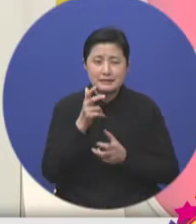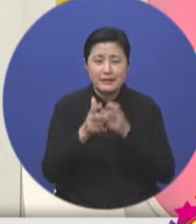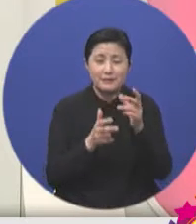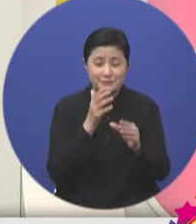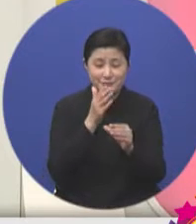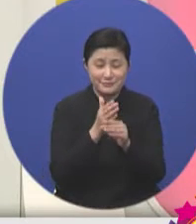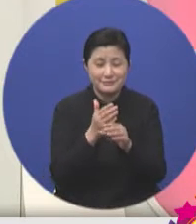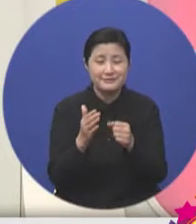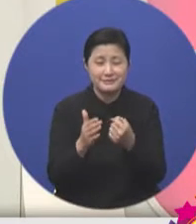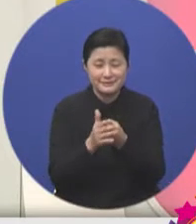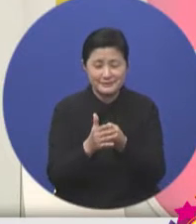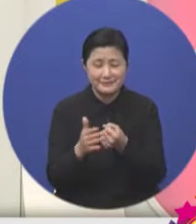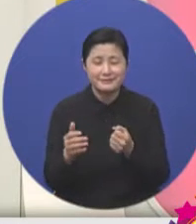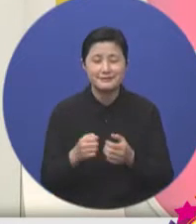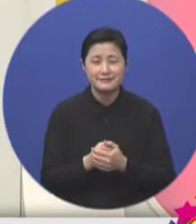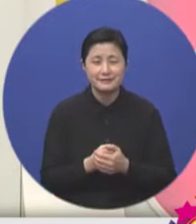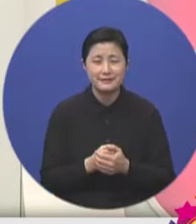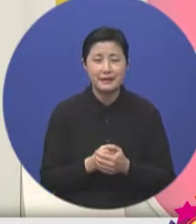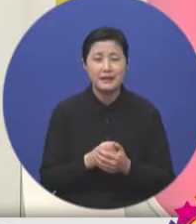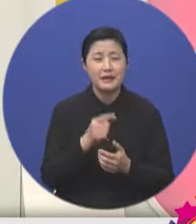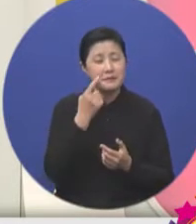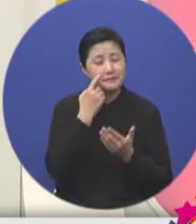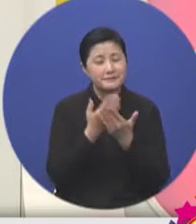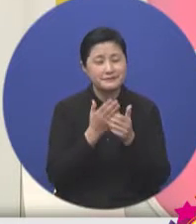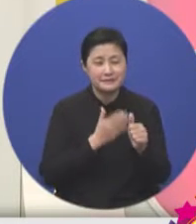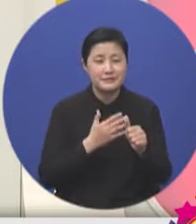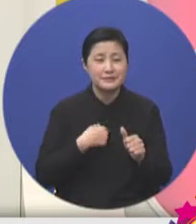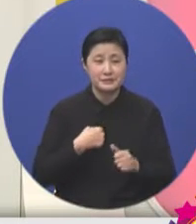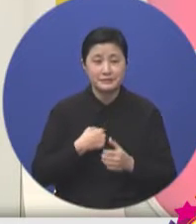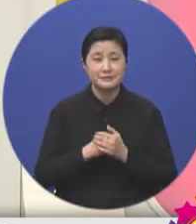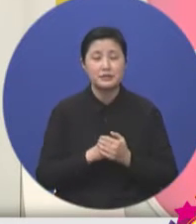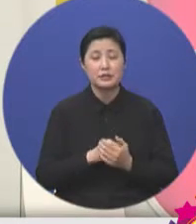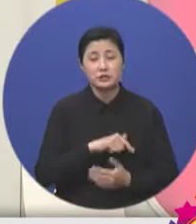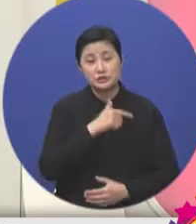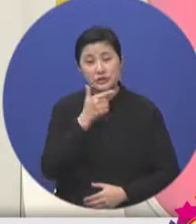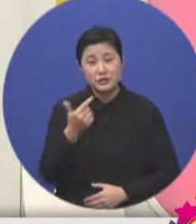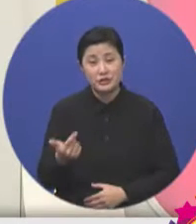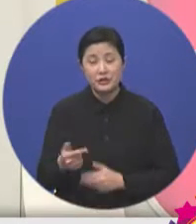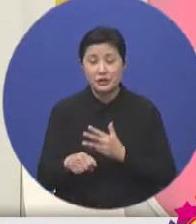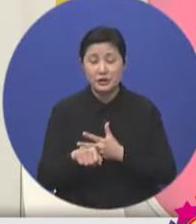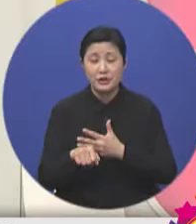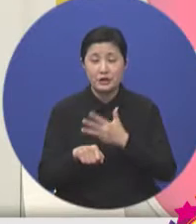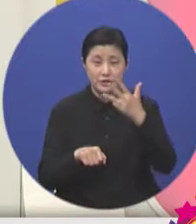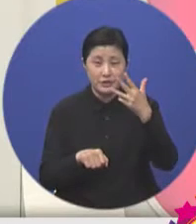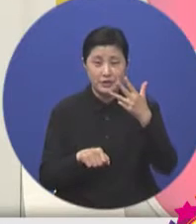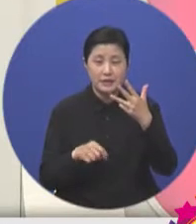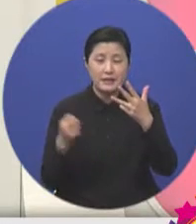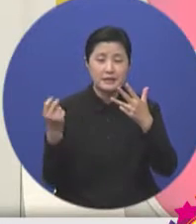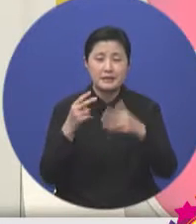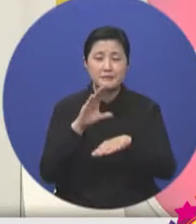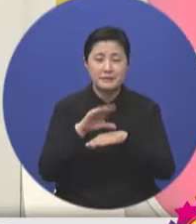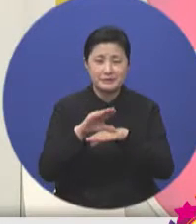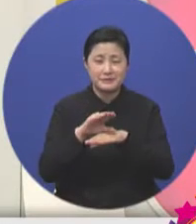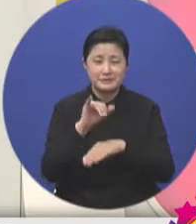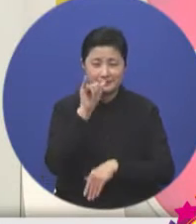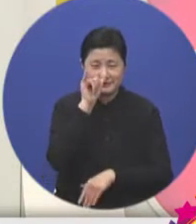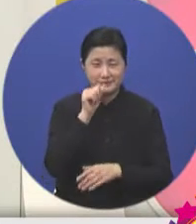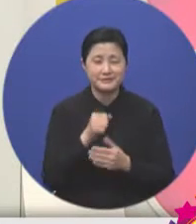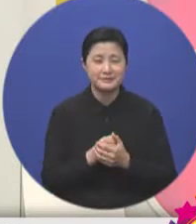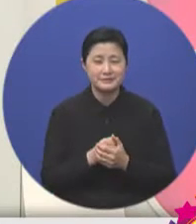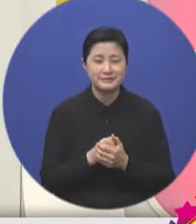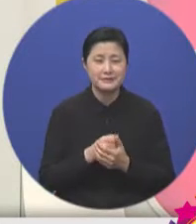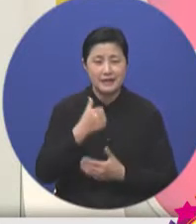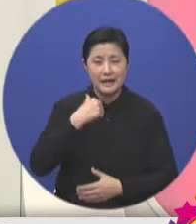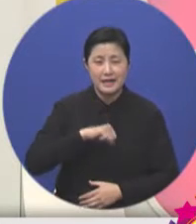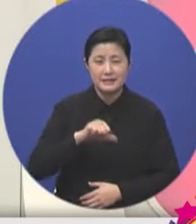사와버리니까. 한 말씀 해주세요. 그래도, 저희가 저녁 8시에 재방송이 해요. 나가거든요.